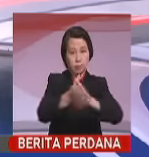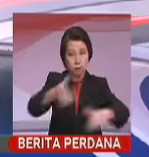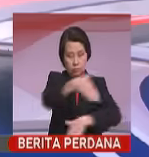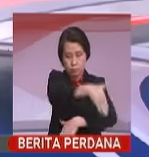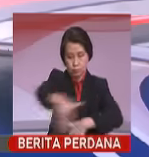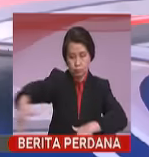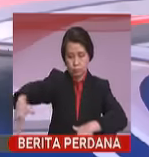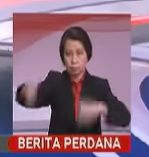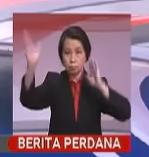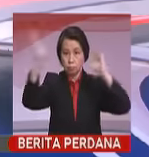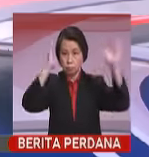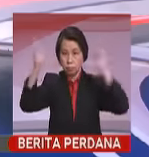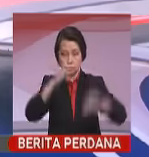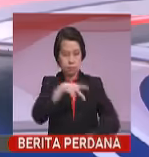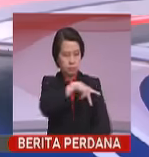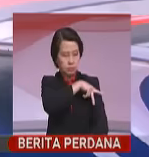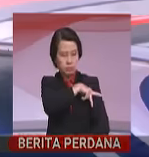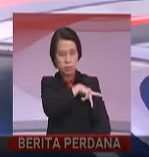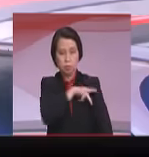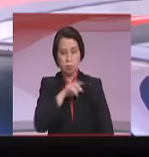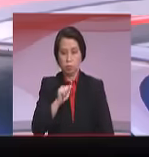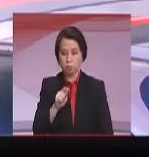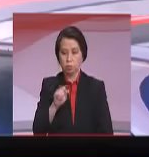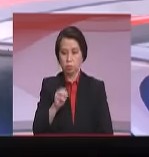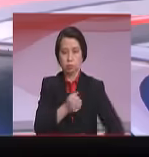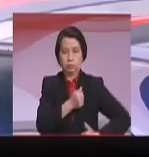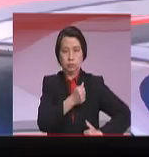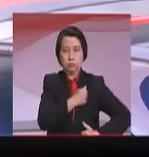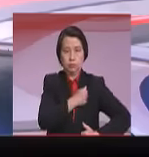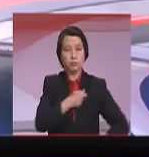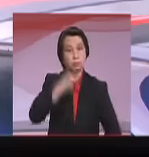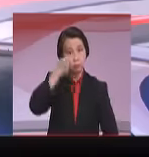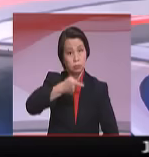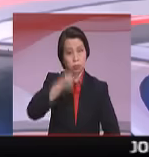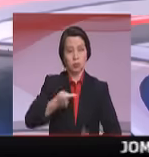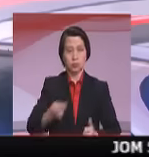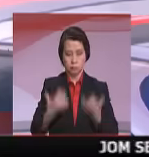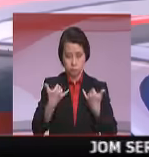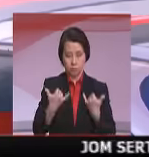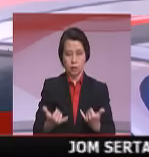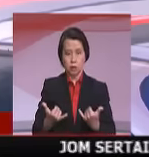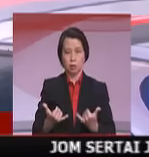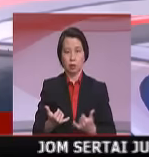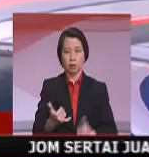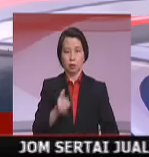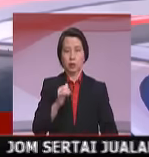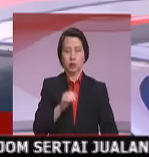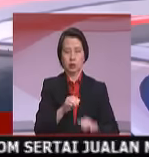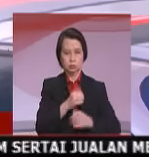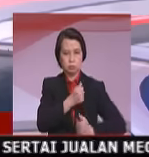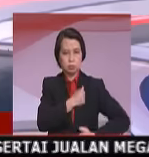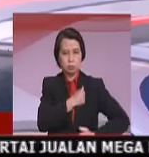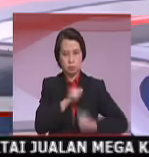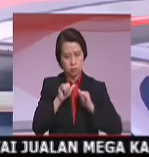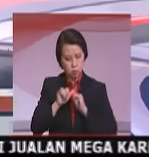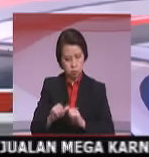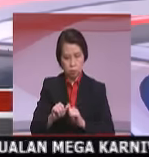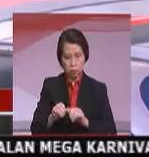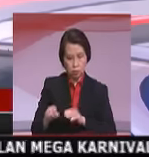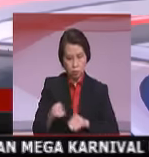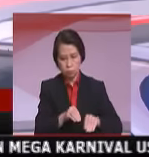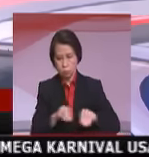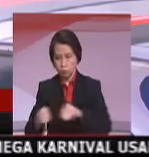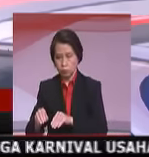sempadan negara. Panglima ATM, Jeneral Tan Sri Effendi Buang berkata, ketika ini tentera darat masih mengekalkan atur gerak